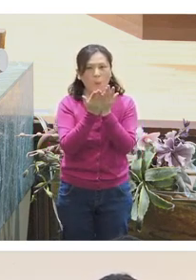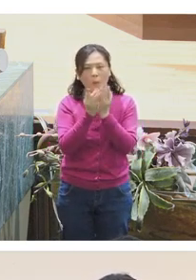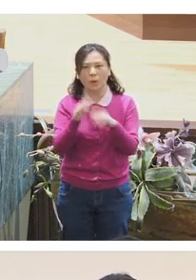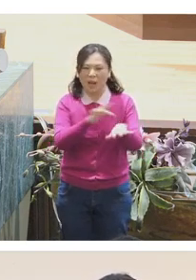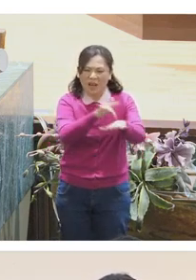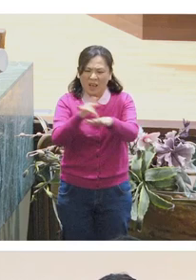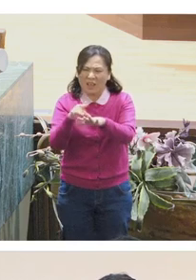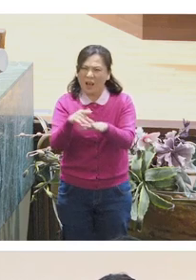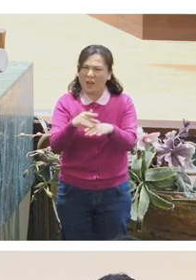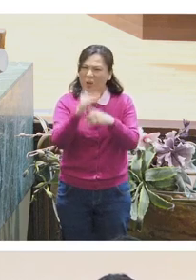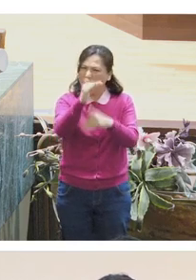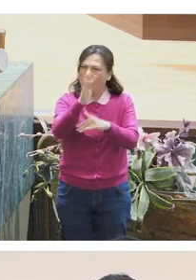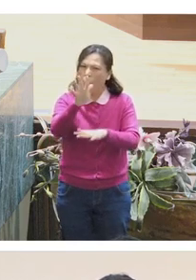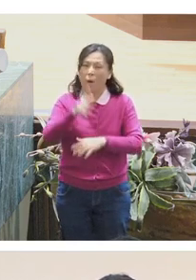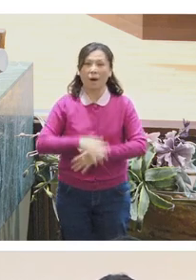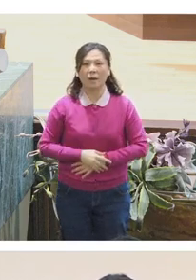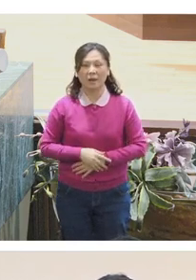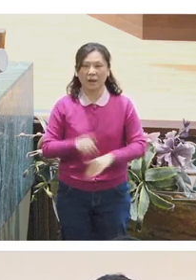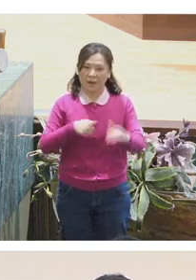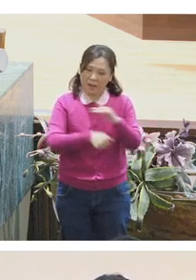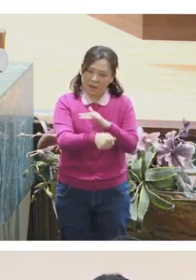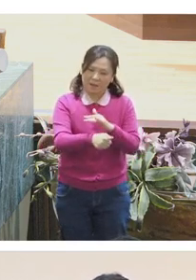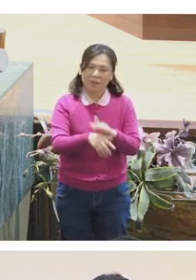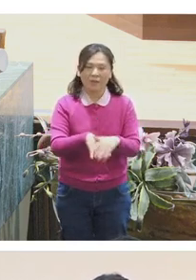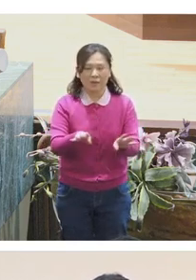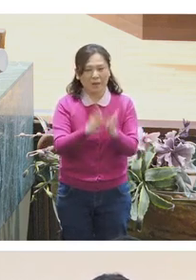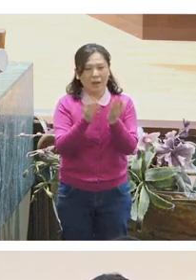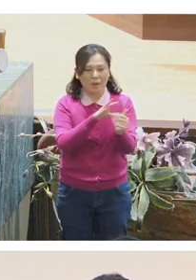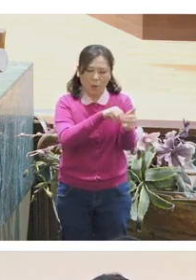进去之后，你就开始学习